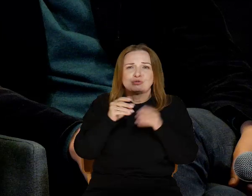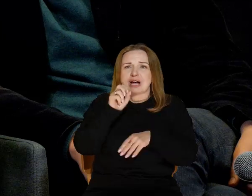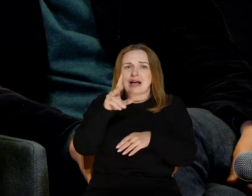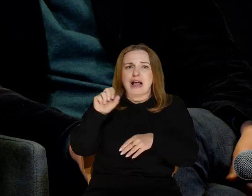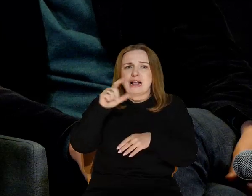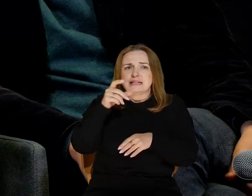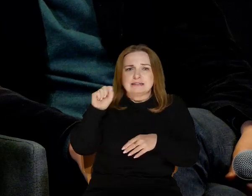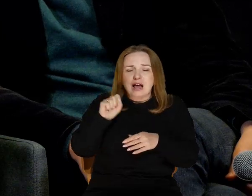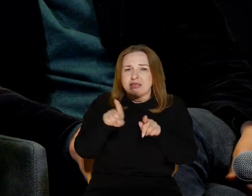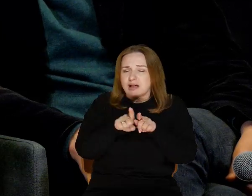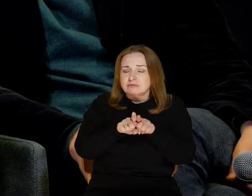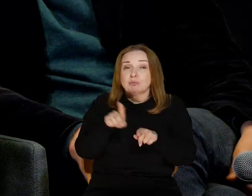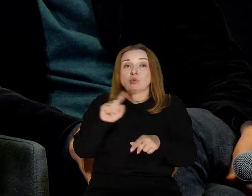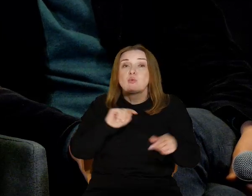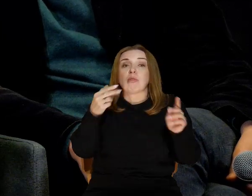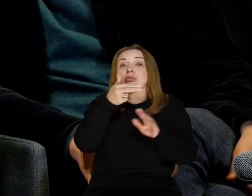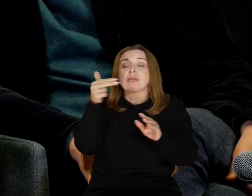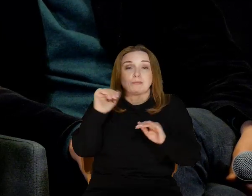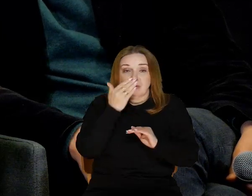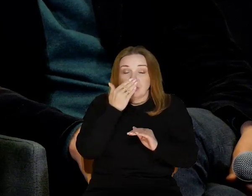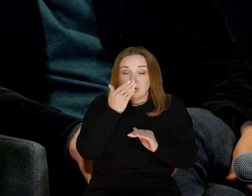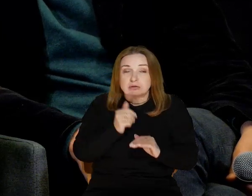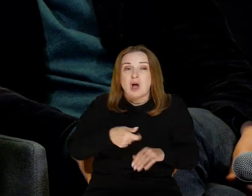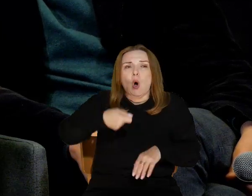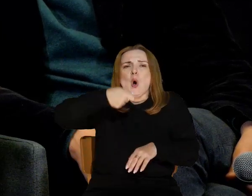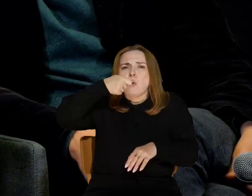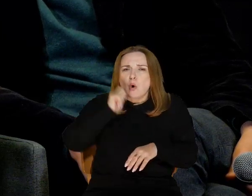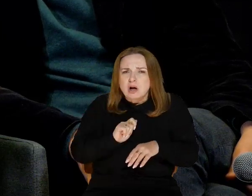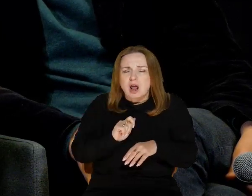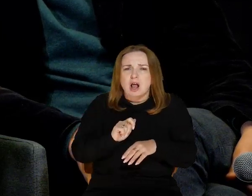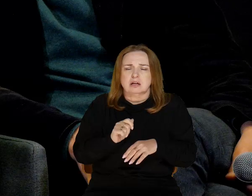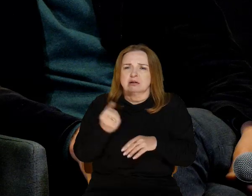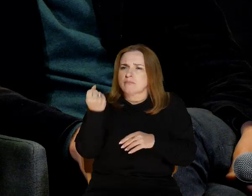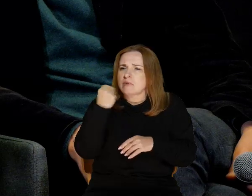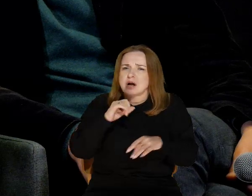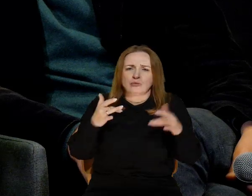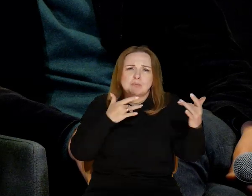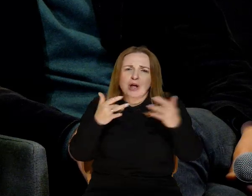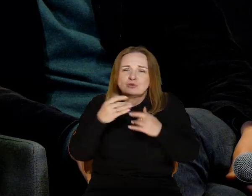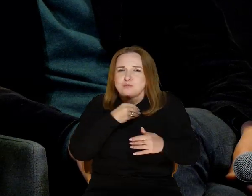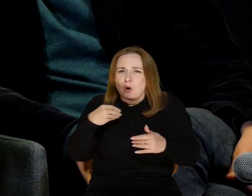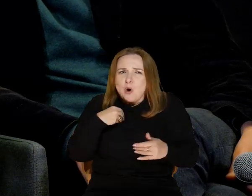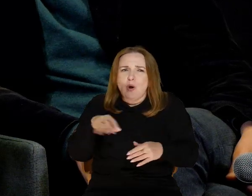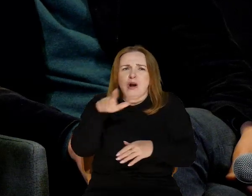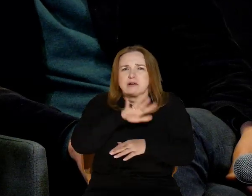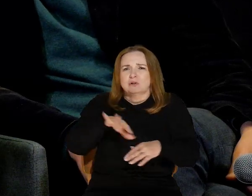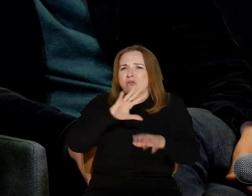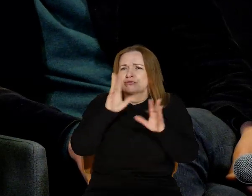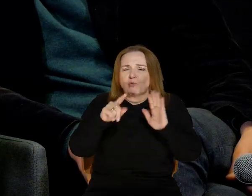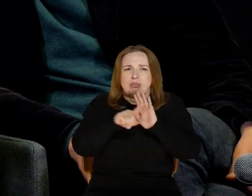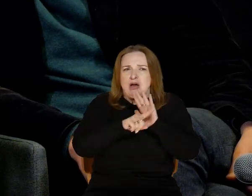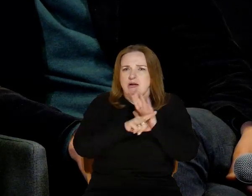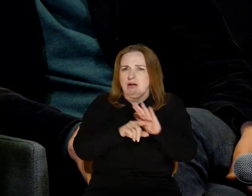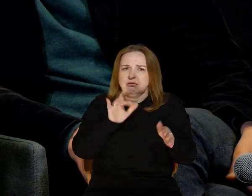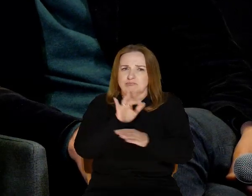wołyńsko-galicyjską, no to w kontekście, że ci straszni Ukraińcy po prostu tak męczyli nas, biednych Polaków. No